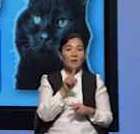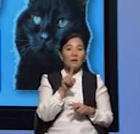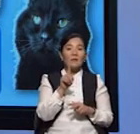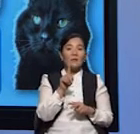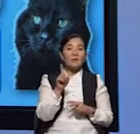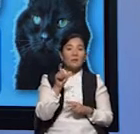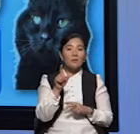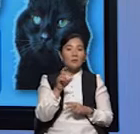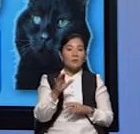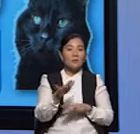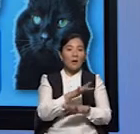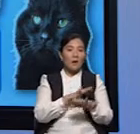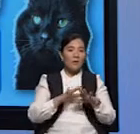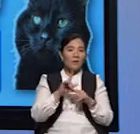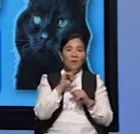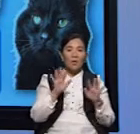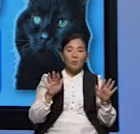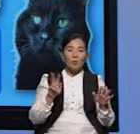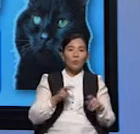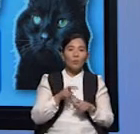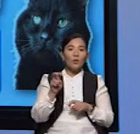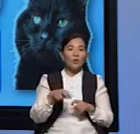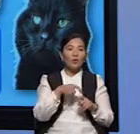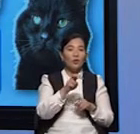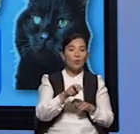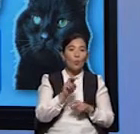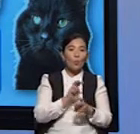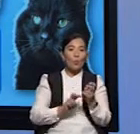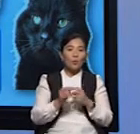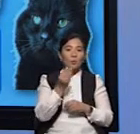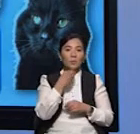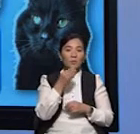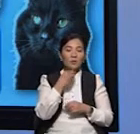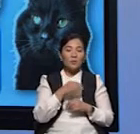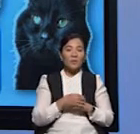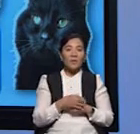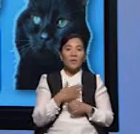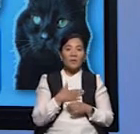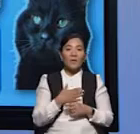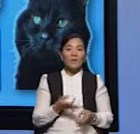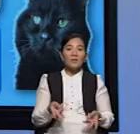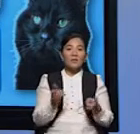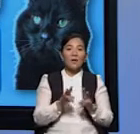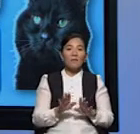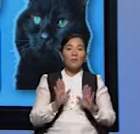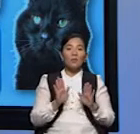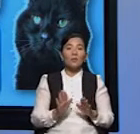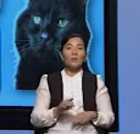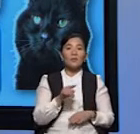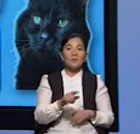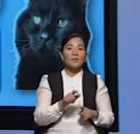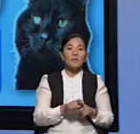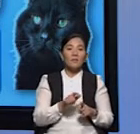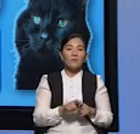за стайкой воробьев, прыгающих в поисках пищи. Мы оставили только те